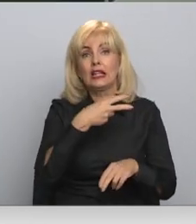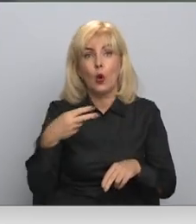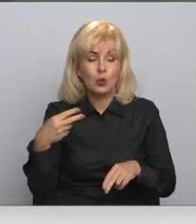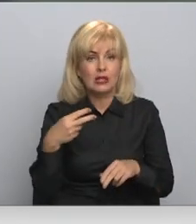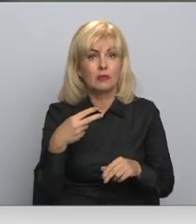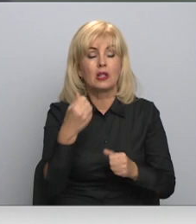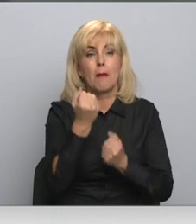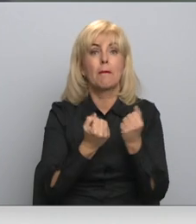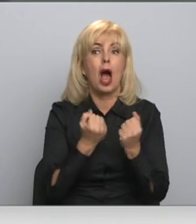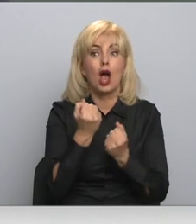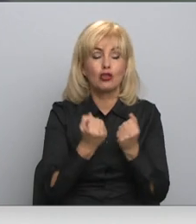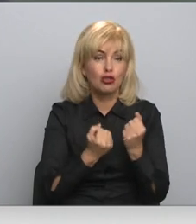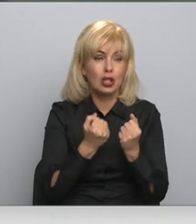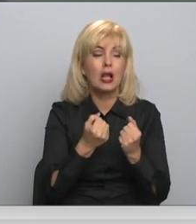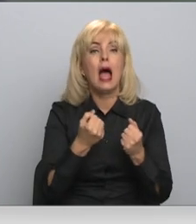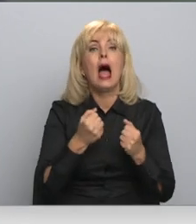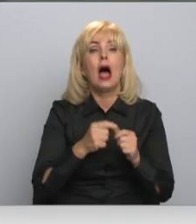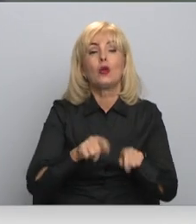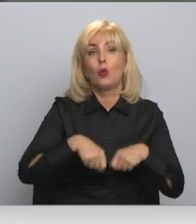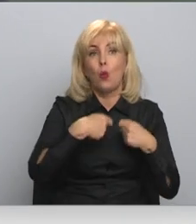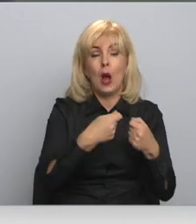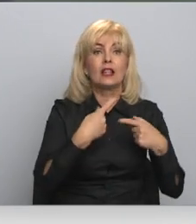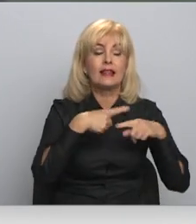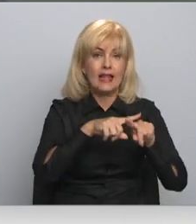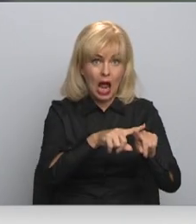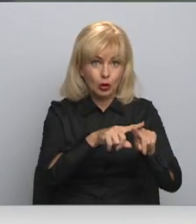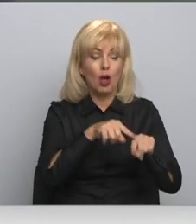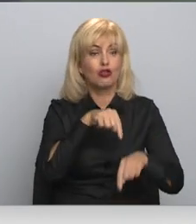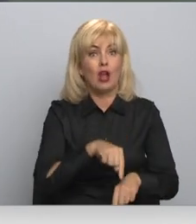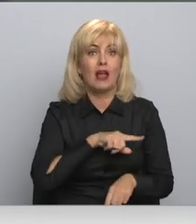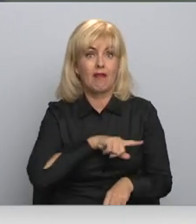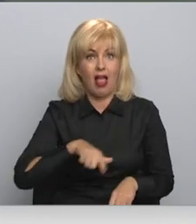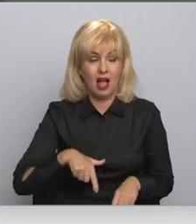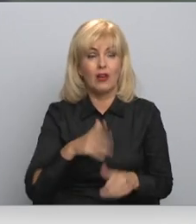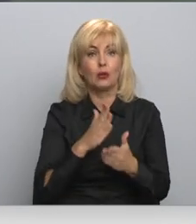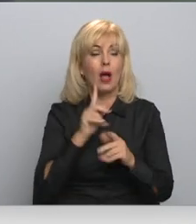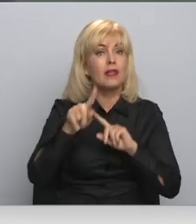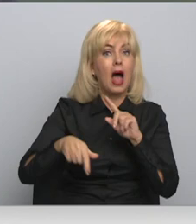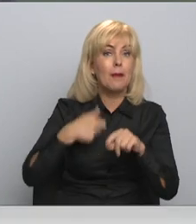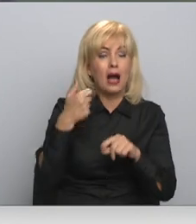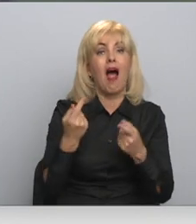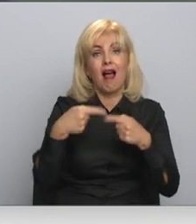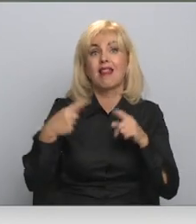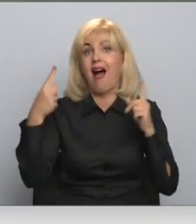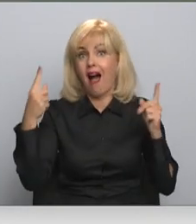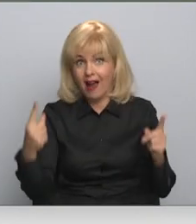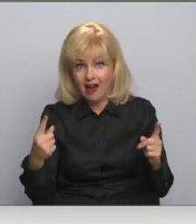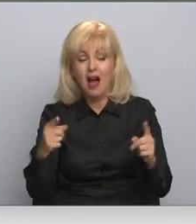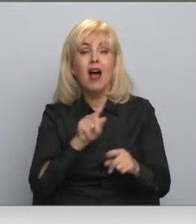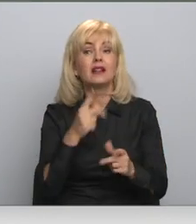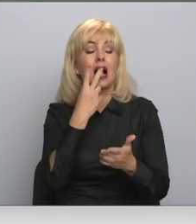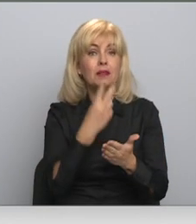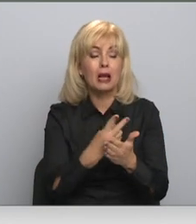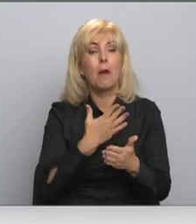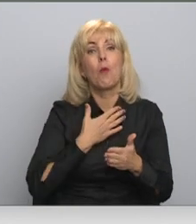mašīnu. Mēs nodosim ražošanas tehnoloģijas Latvijai. Tas notiks nākamā gada laikā. Tas ir paredzēts